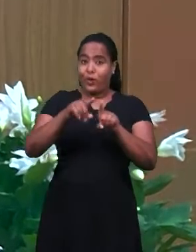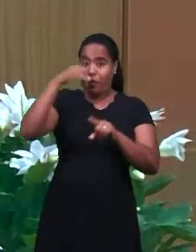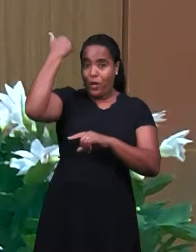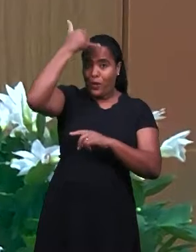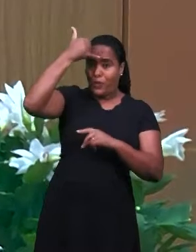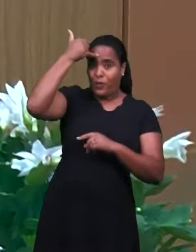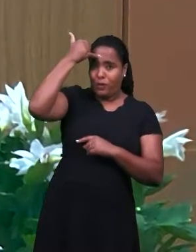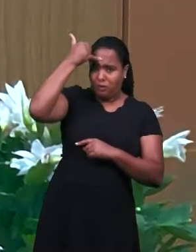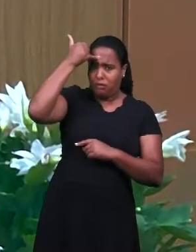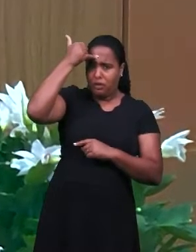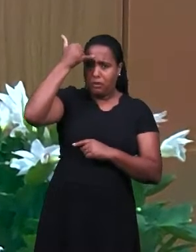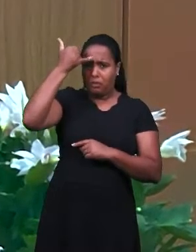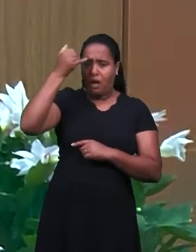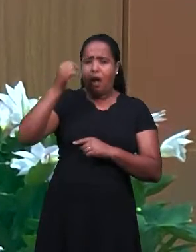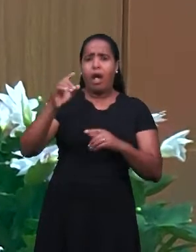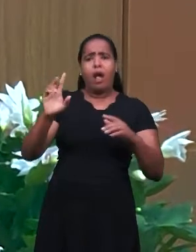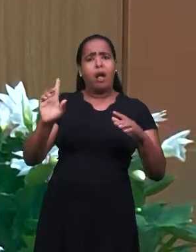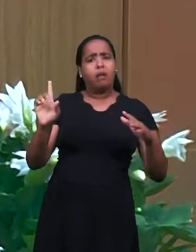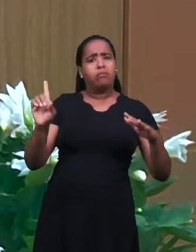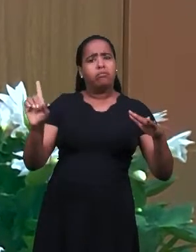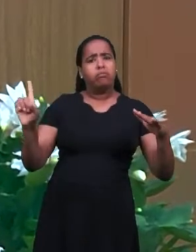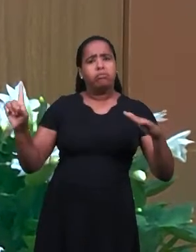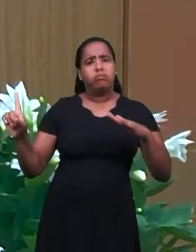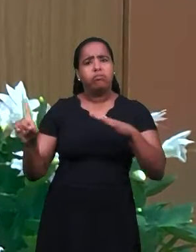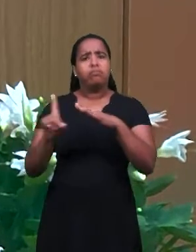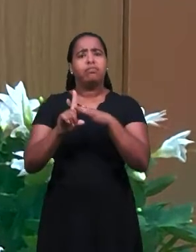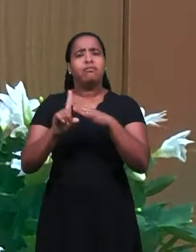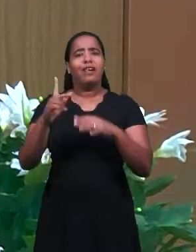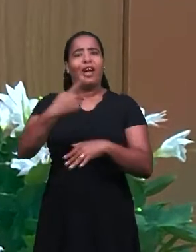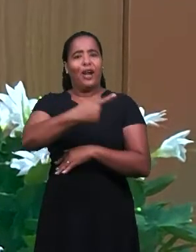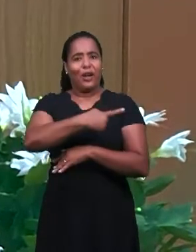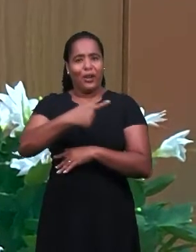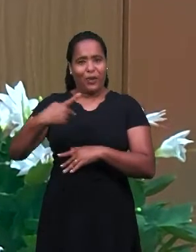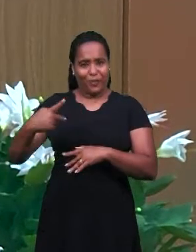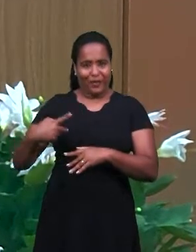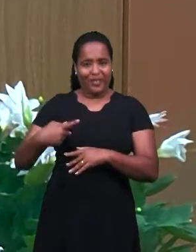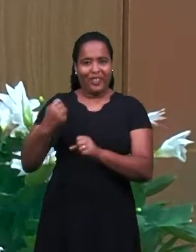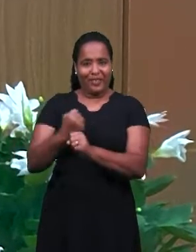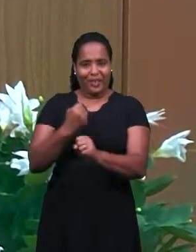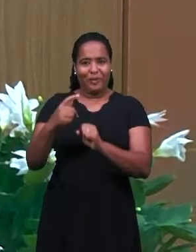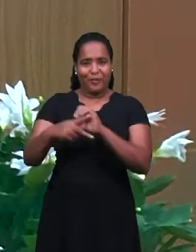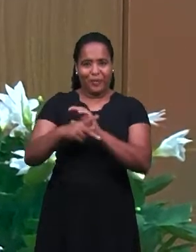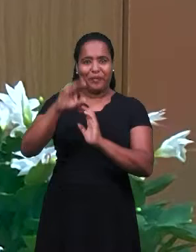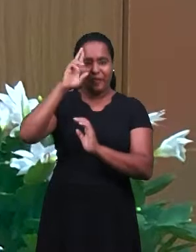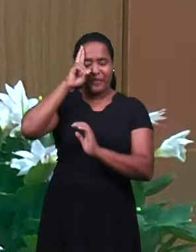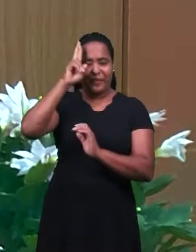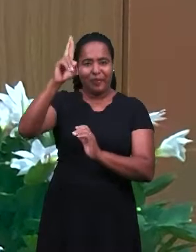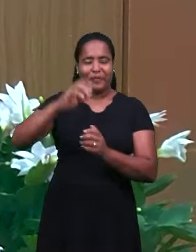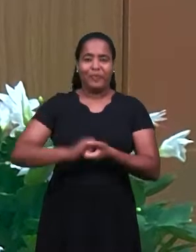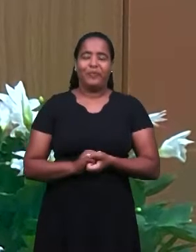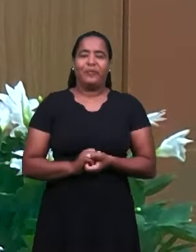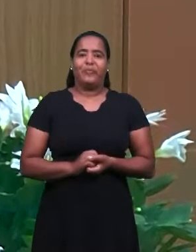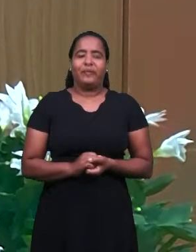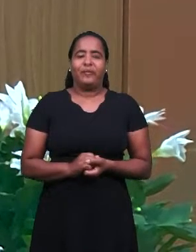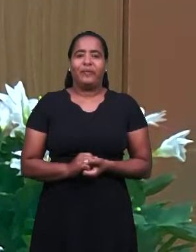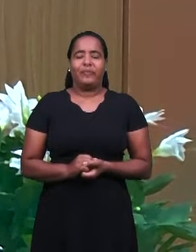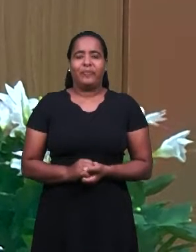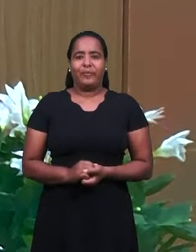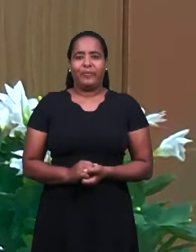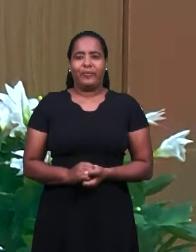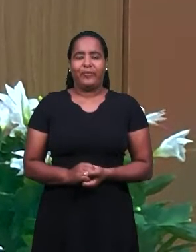и поставленных на достижение, на служение Слова в работе Духа